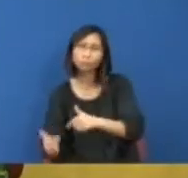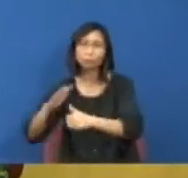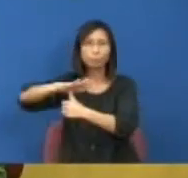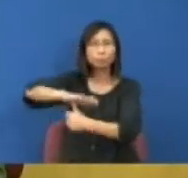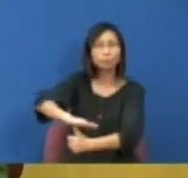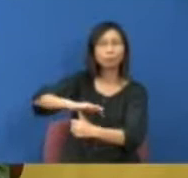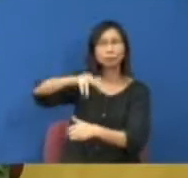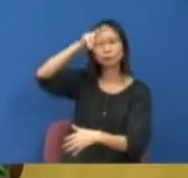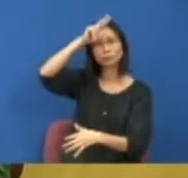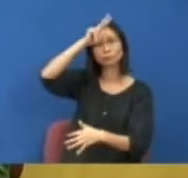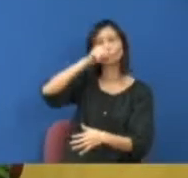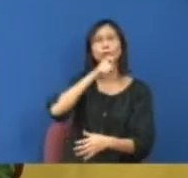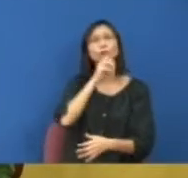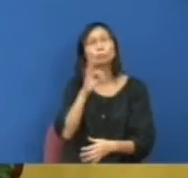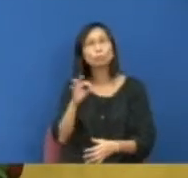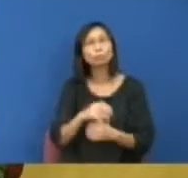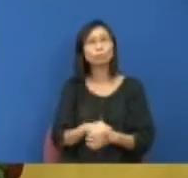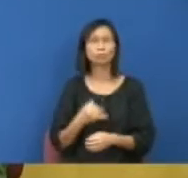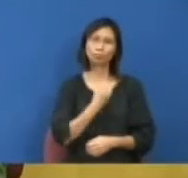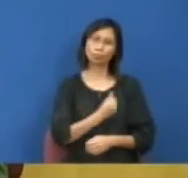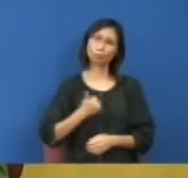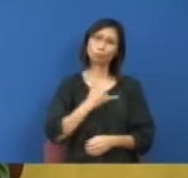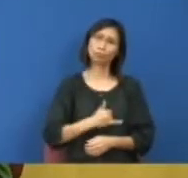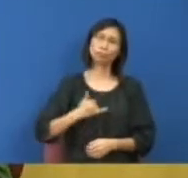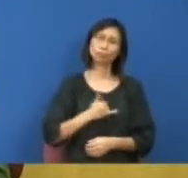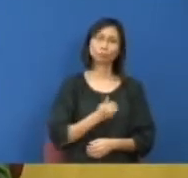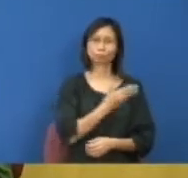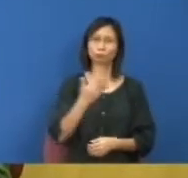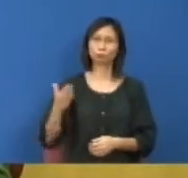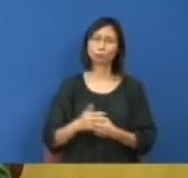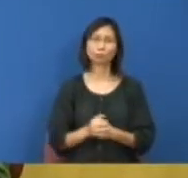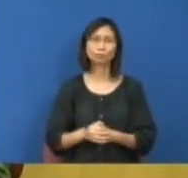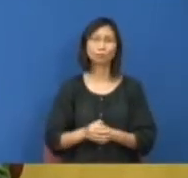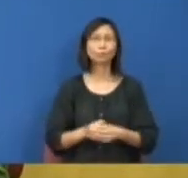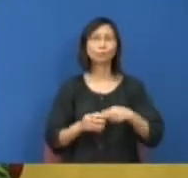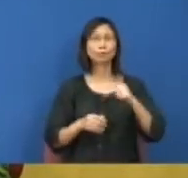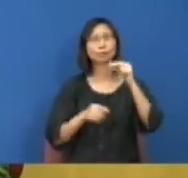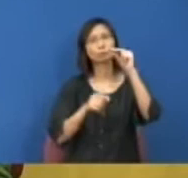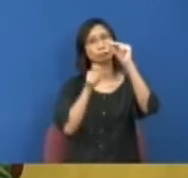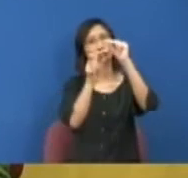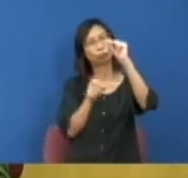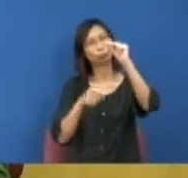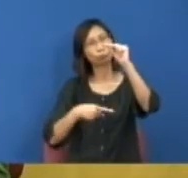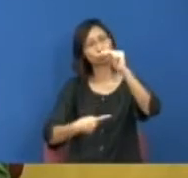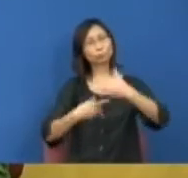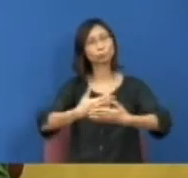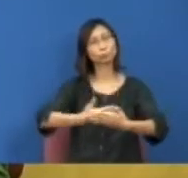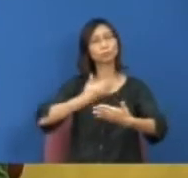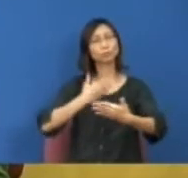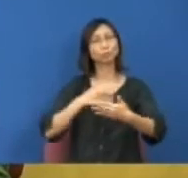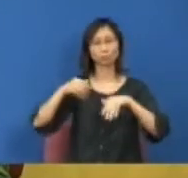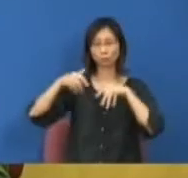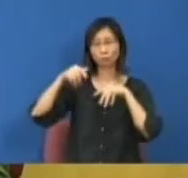即政府慢慢有一個心態就是說，咦，即6月3日7日是尷尬一點，但是人們走完調氣消